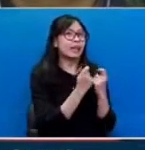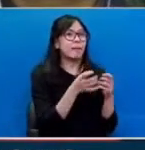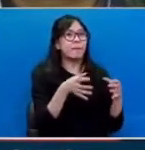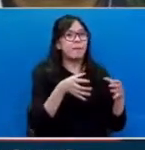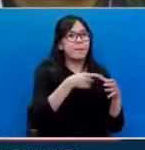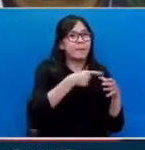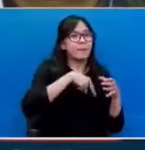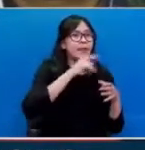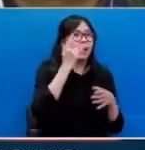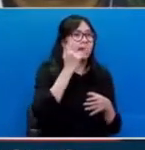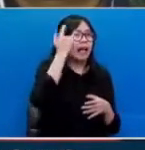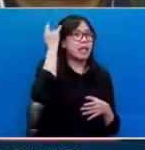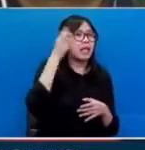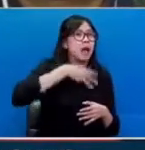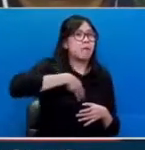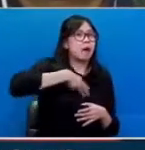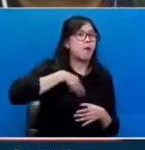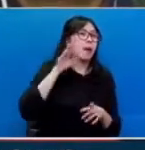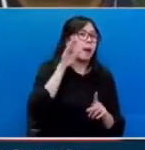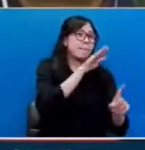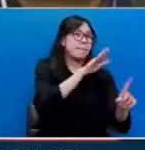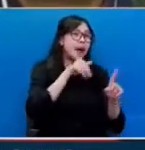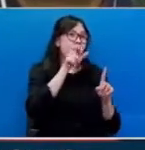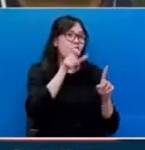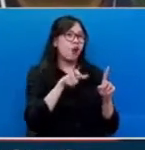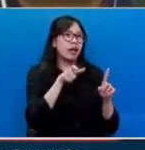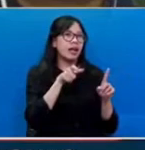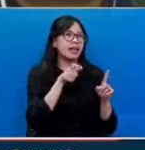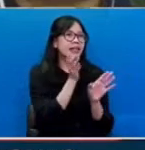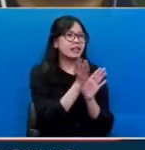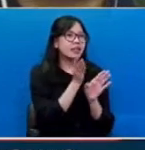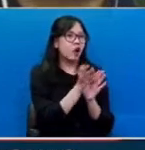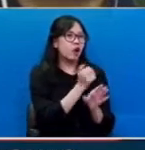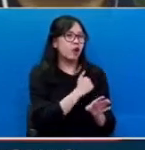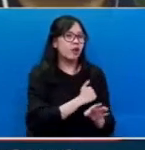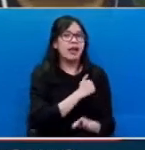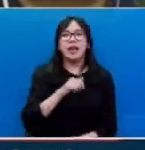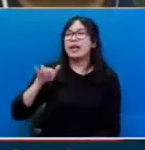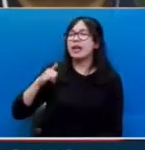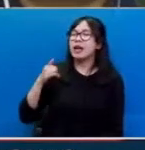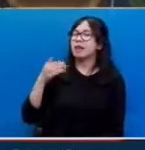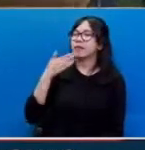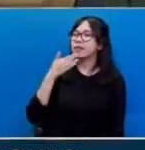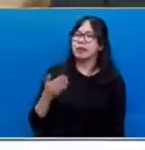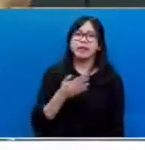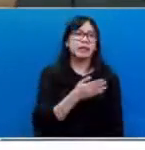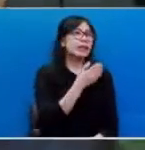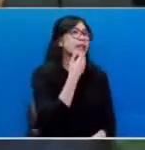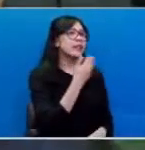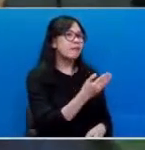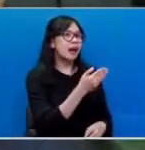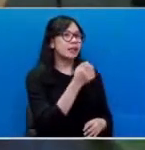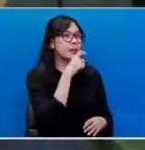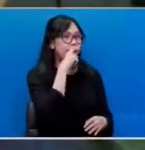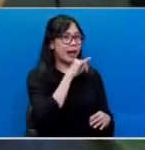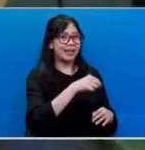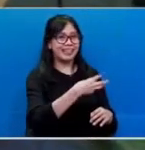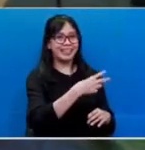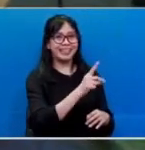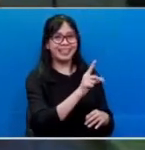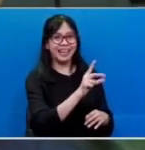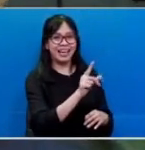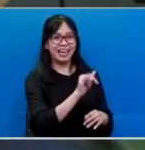Ganjar mfud yang menghadirkan e psikolog sosial tadi Terima kasih Pak jari sudah bergabung bersama kami di Kompas malam